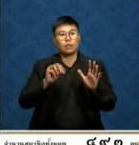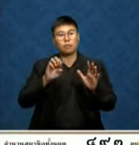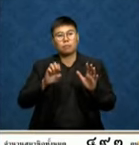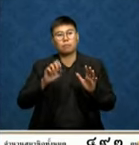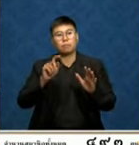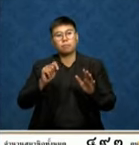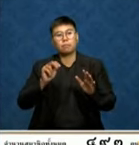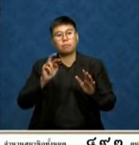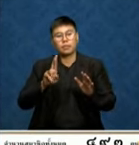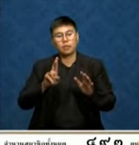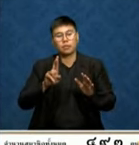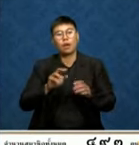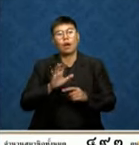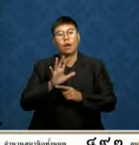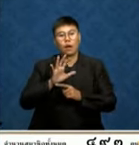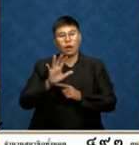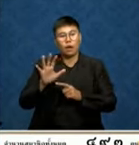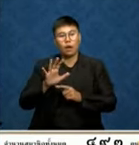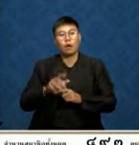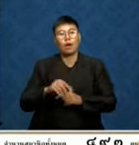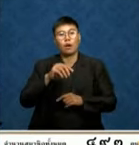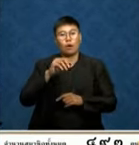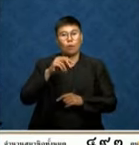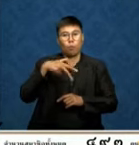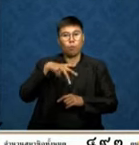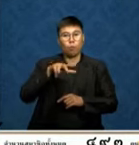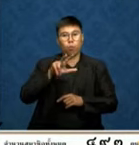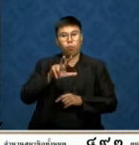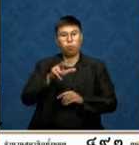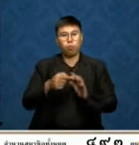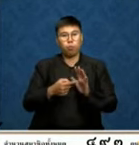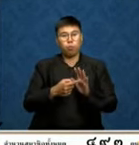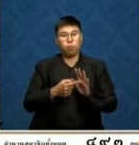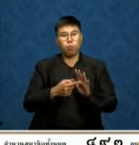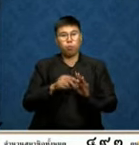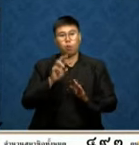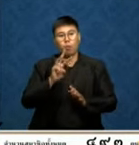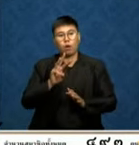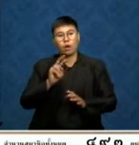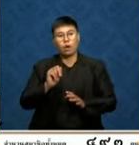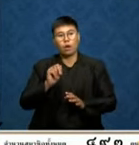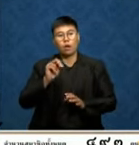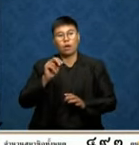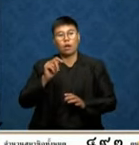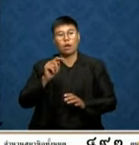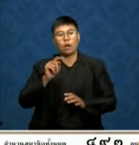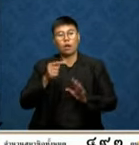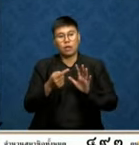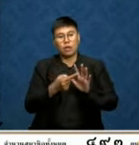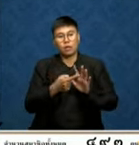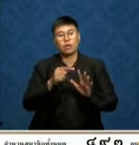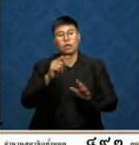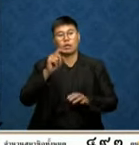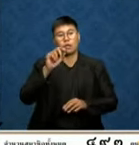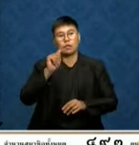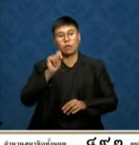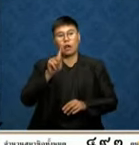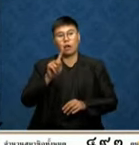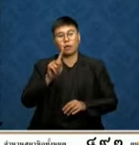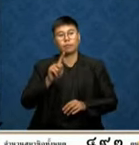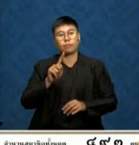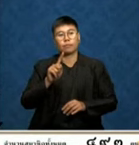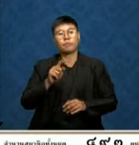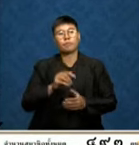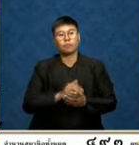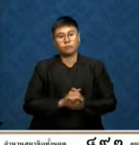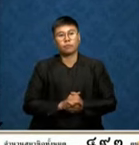าน5ท่านภูวนาถชุนหะปราณนะครับผู้ช่วยเลขาธิการสำนักงานคณะกรรมการกิจการพลังง